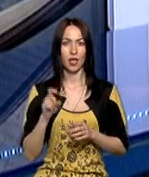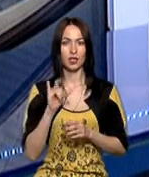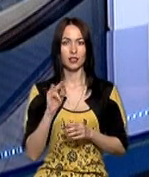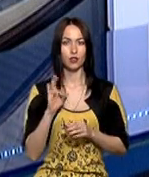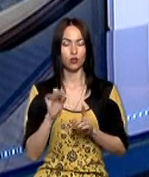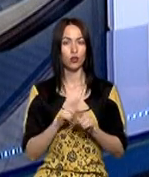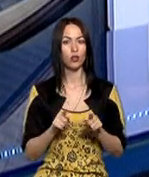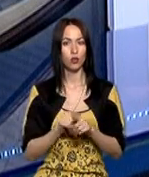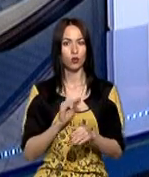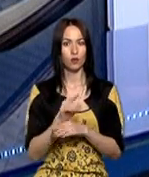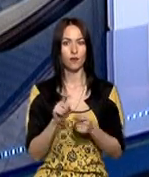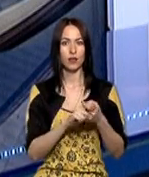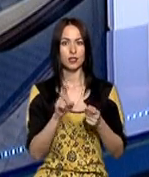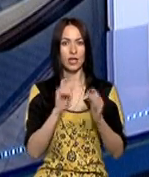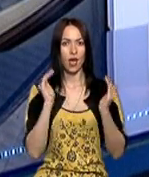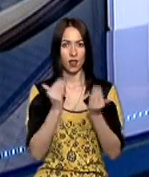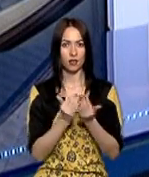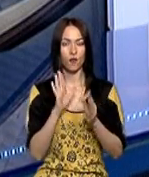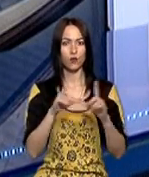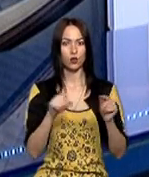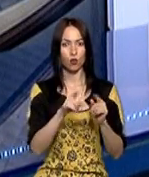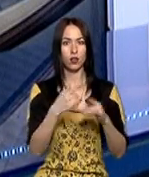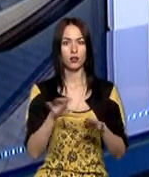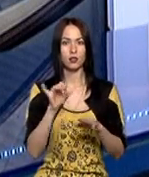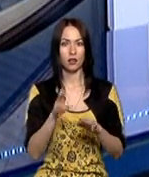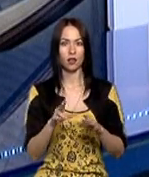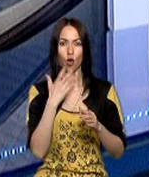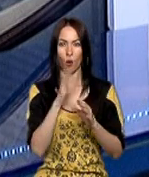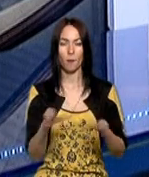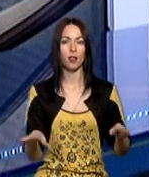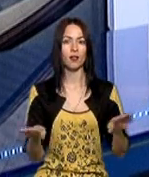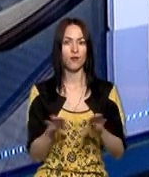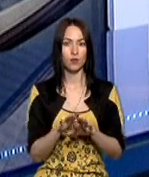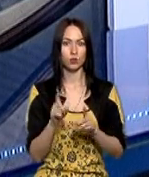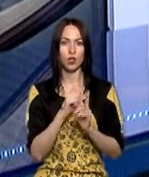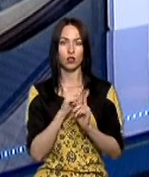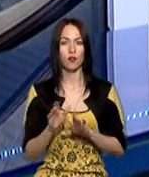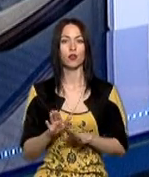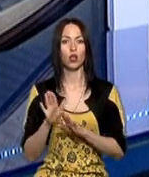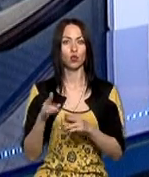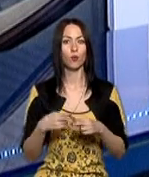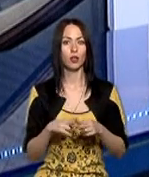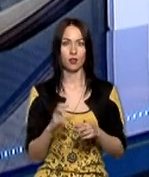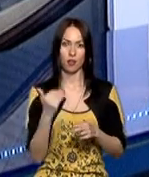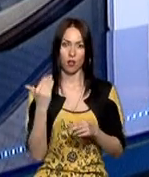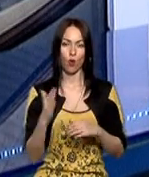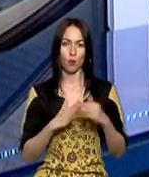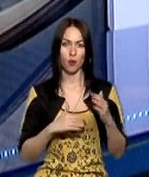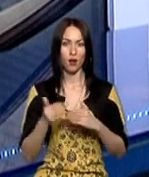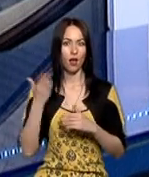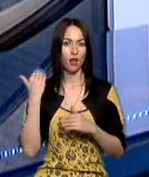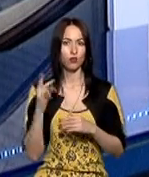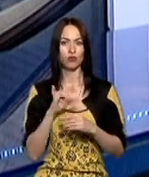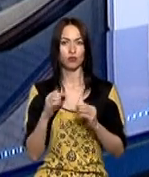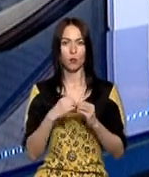Зінченко також додав, що у зв'язку із карантином у школах та дитсадках опалення вимкнули. За словами заступника інженера, на його практиці раніше,